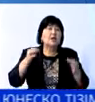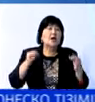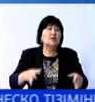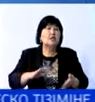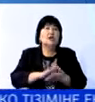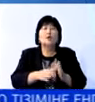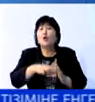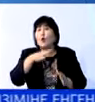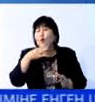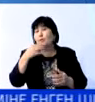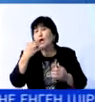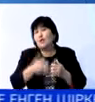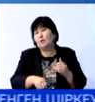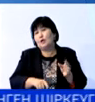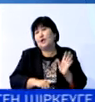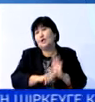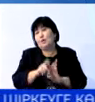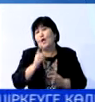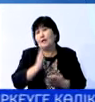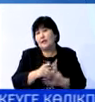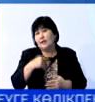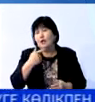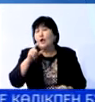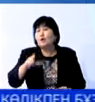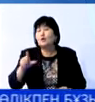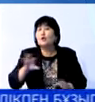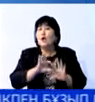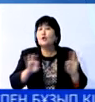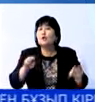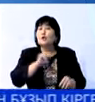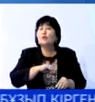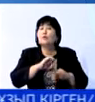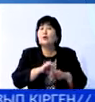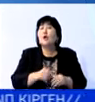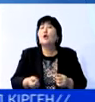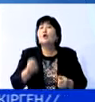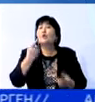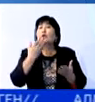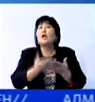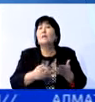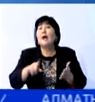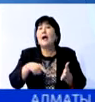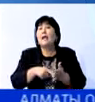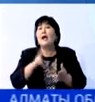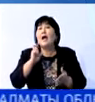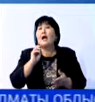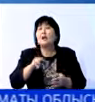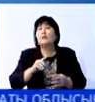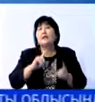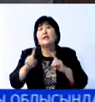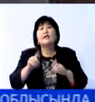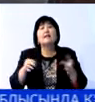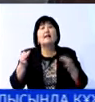жағдай көбінде немқұрайлықтан болатын алға тартады. Сондықтан тұрғындарға түсіндіру жұмыстары жүргізіліп, туындаған мәселелер қала әкімінің кеңесінде